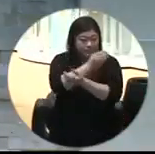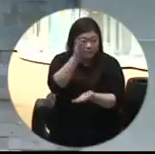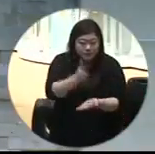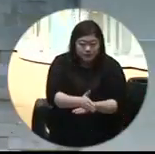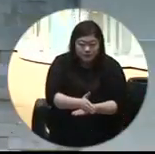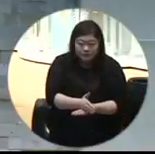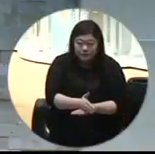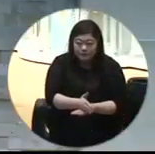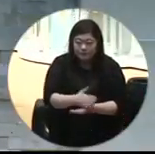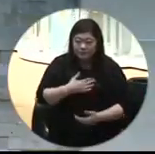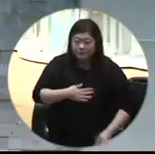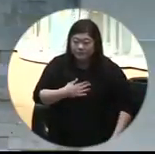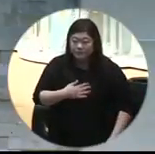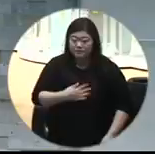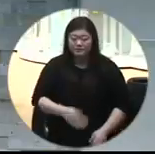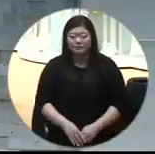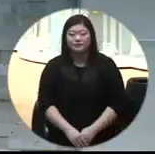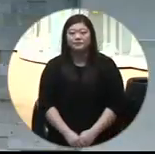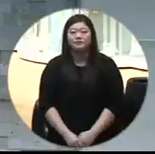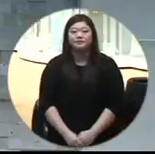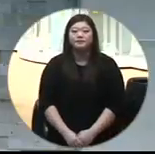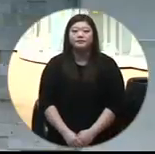바뀌지 않는다는 걸 알아야 돼.